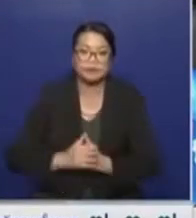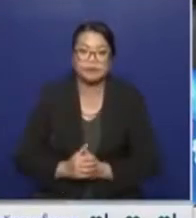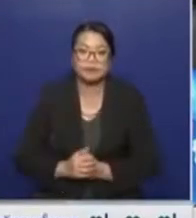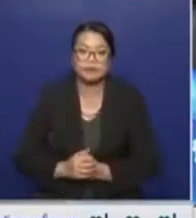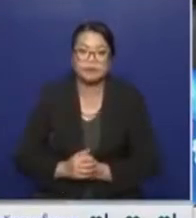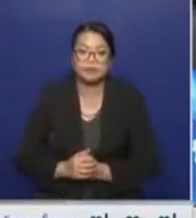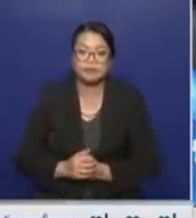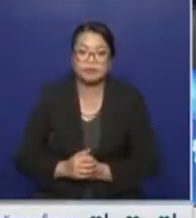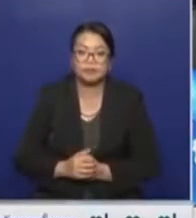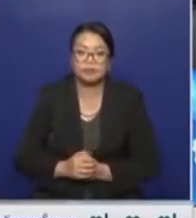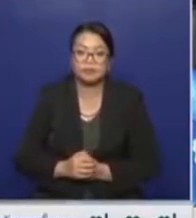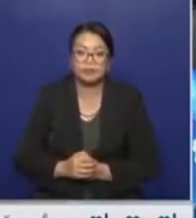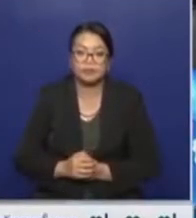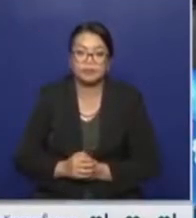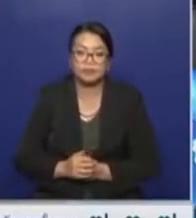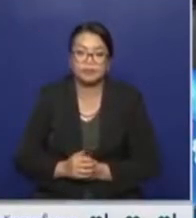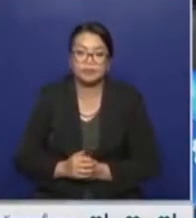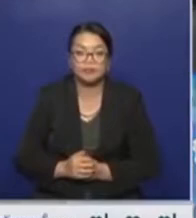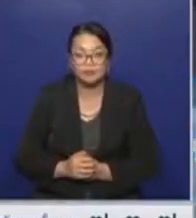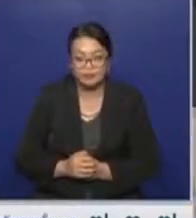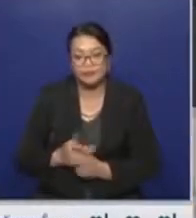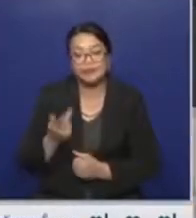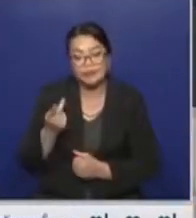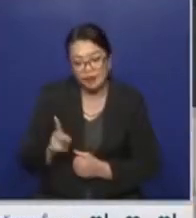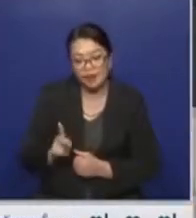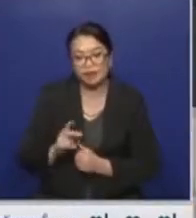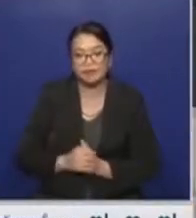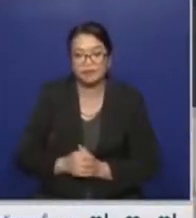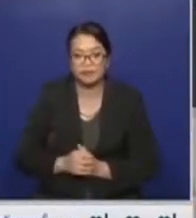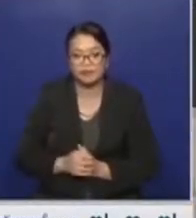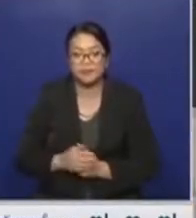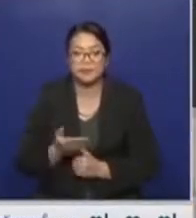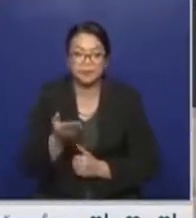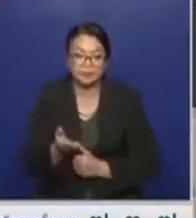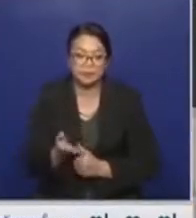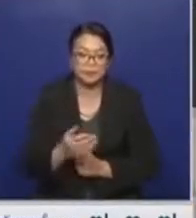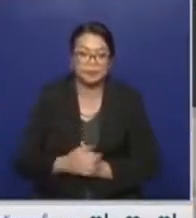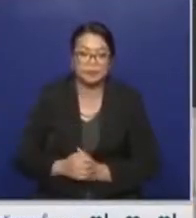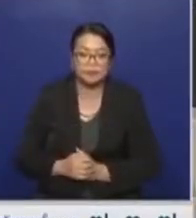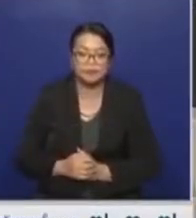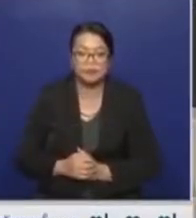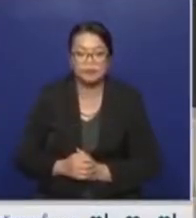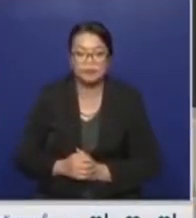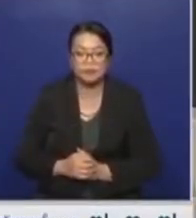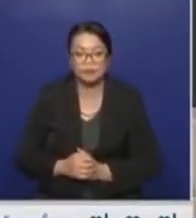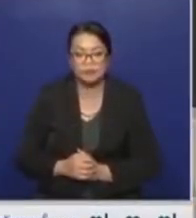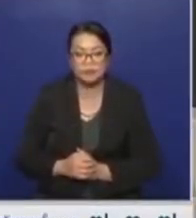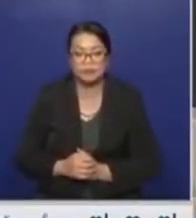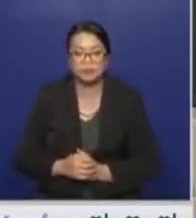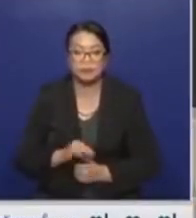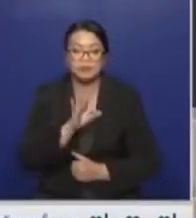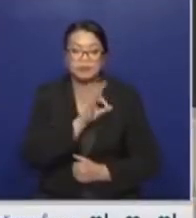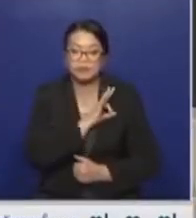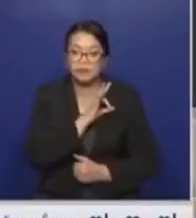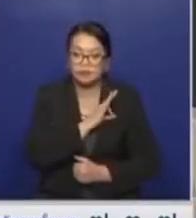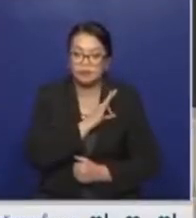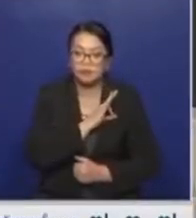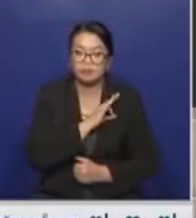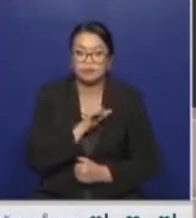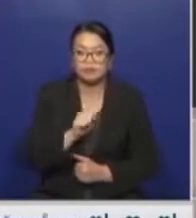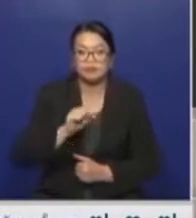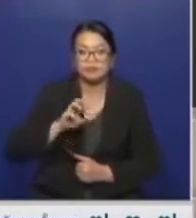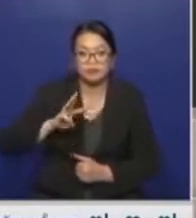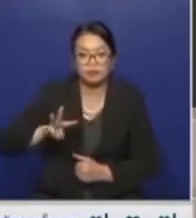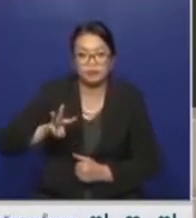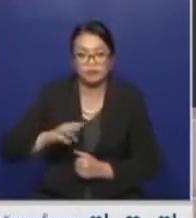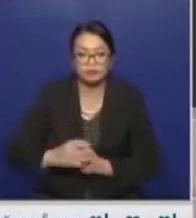คนประท้วงครับเชิญเลยครับ ท่านประธานครับกิติศักดิ์รัตนวราหะสมาชิกวุฒิส